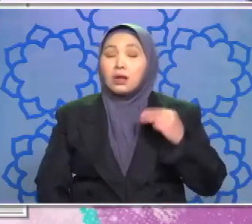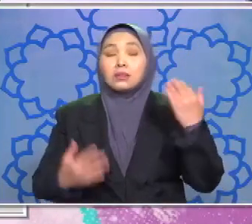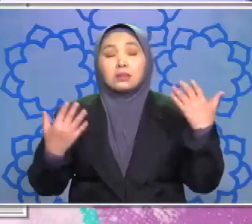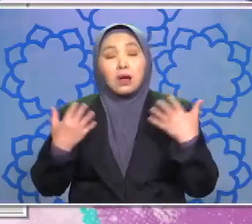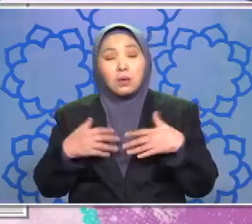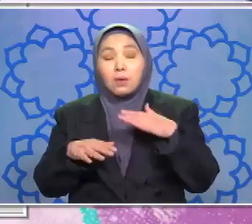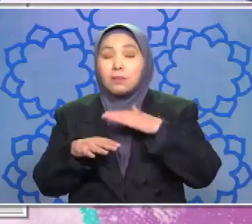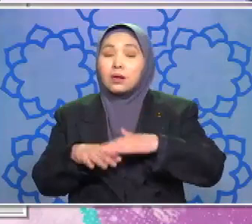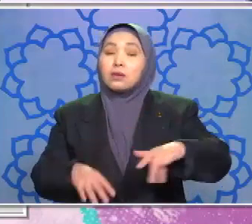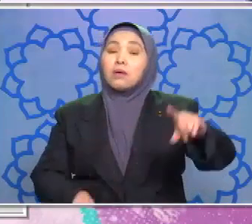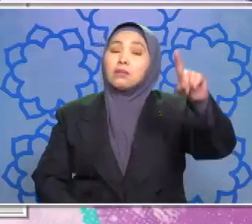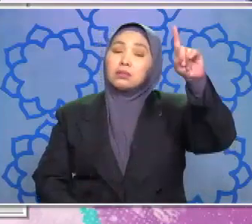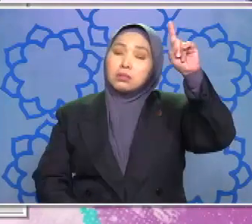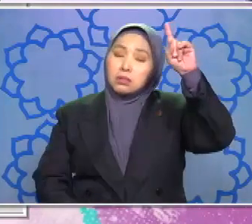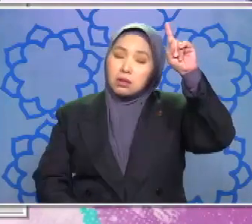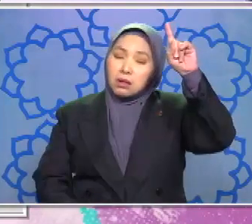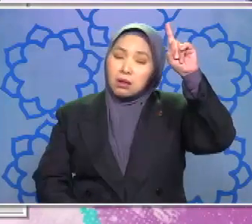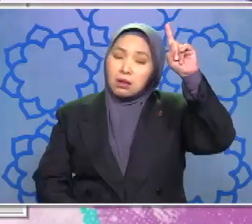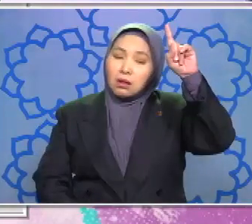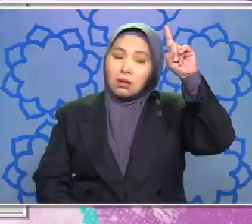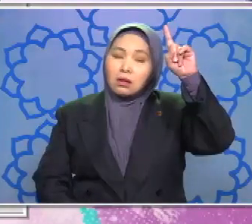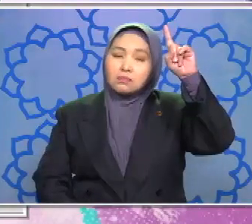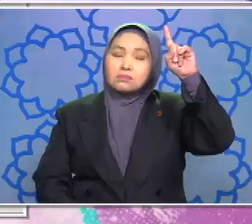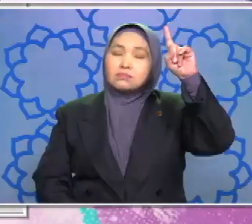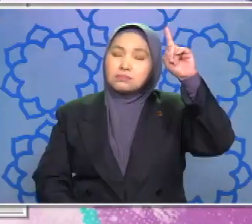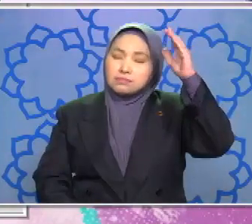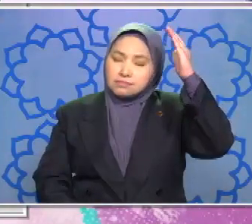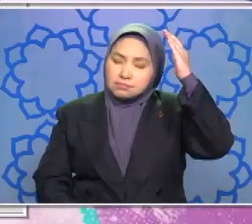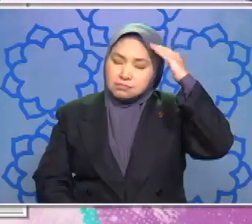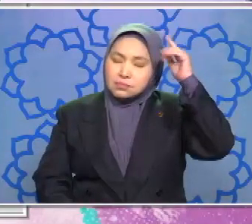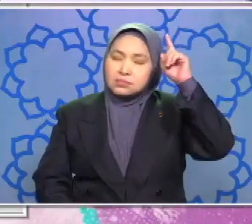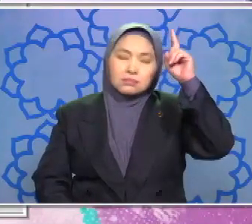يخافون ربهم من